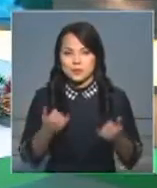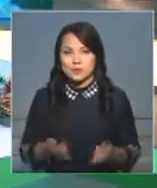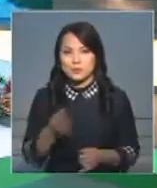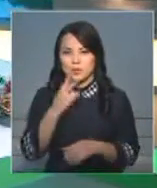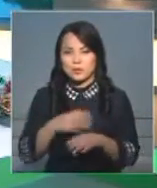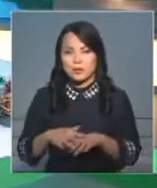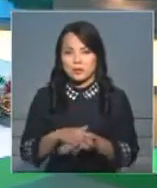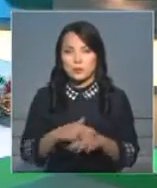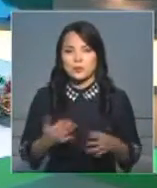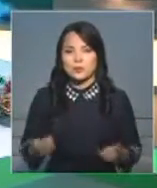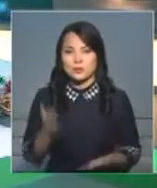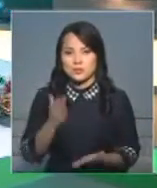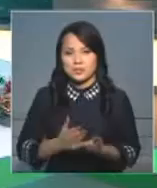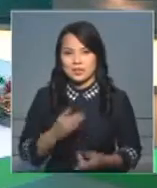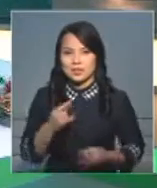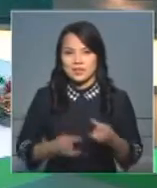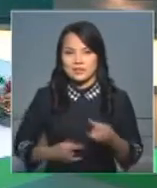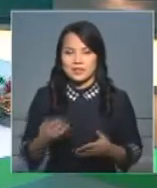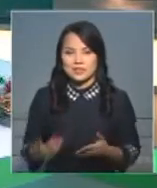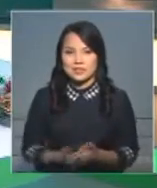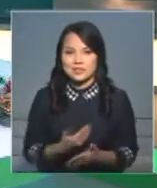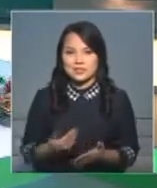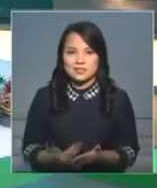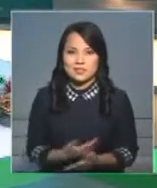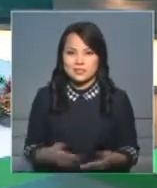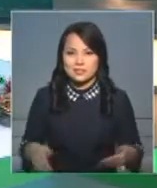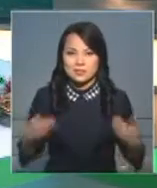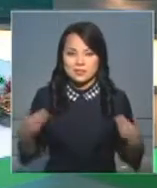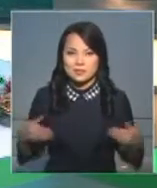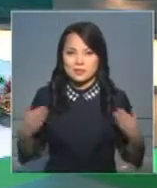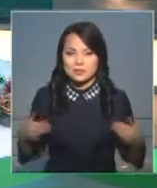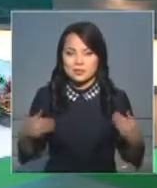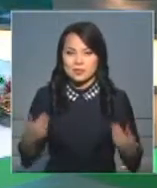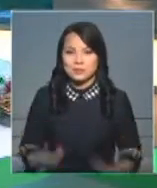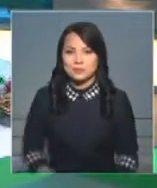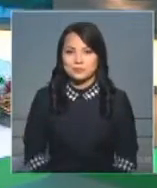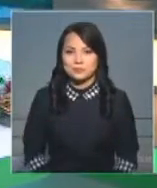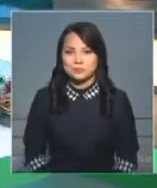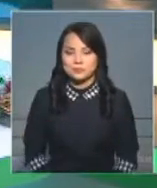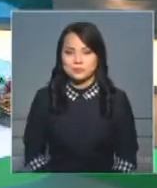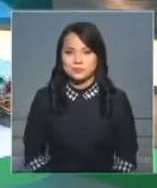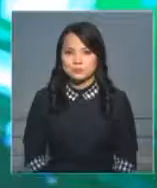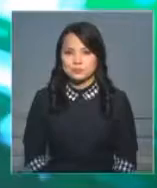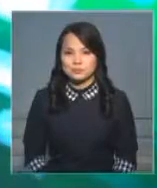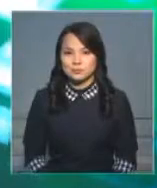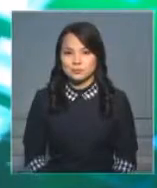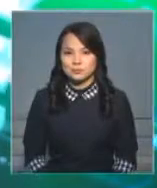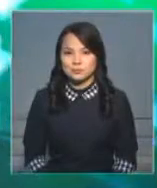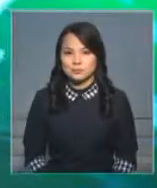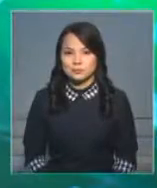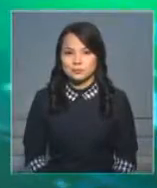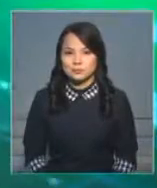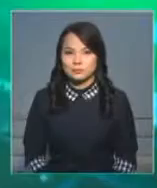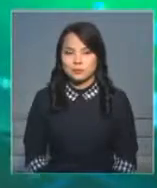Армысыздар, тікелей эфирде жаңалықтар. Сіздермен бірге Мақпала Субайқызы, студия аудармада Шырын Қожбанова.